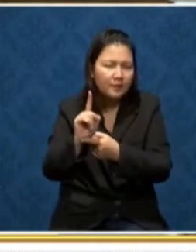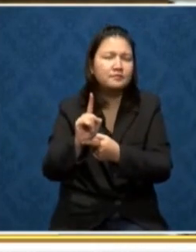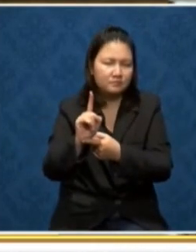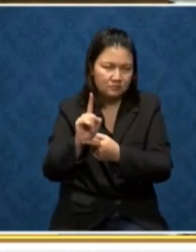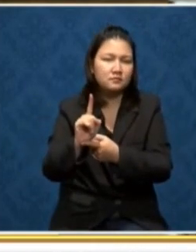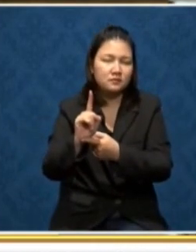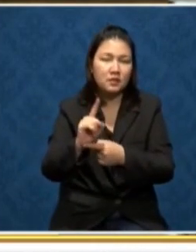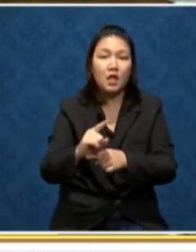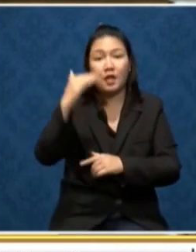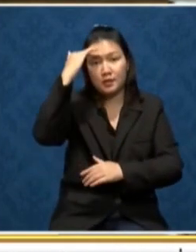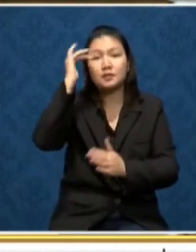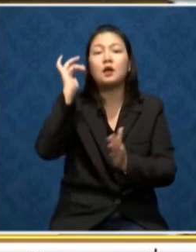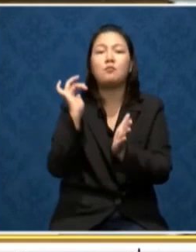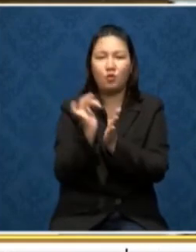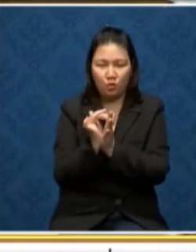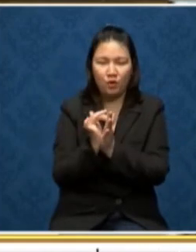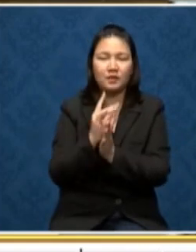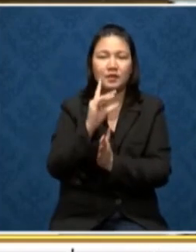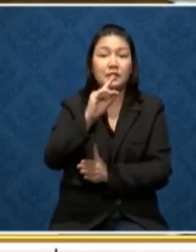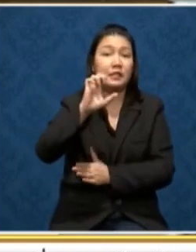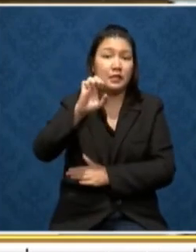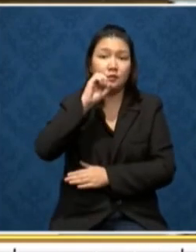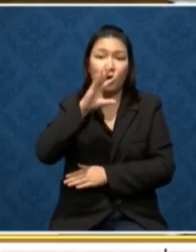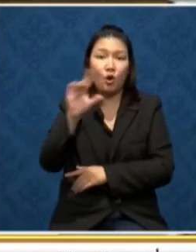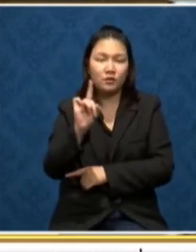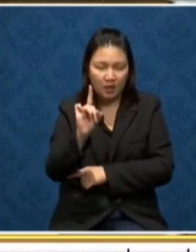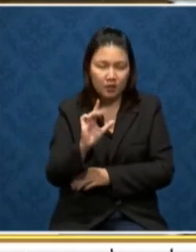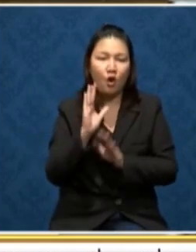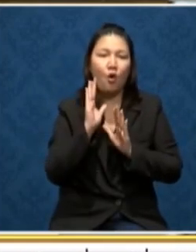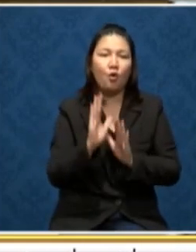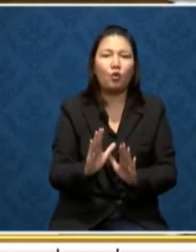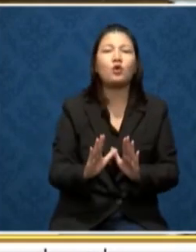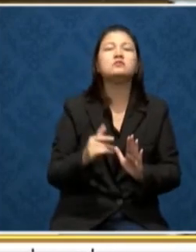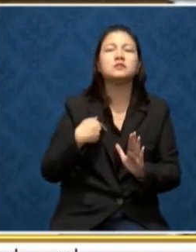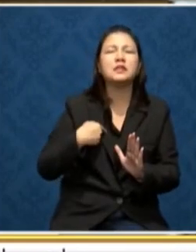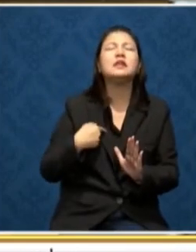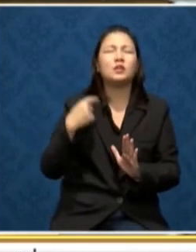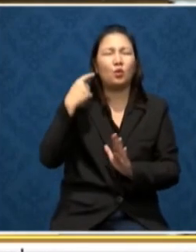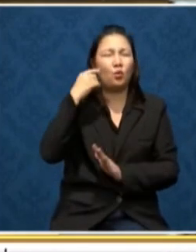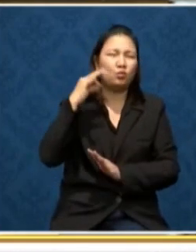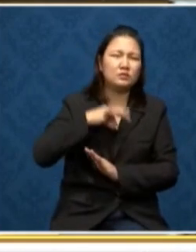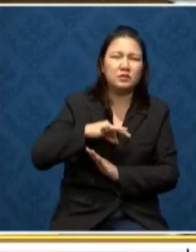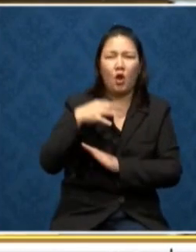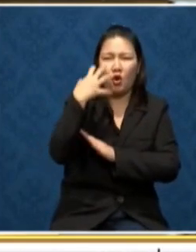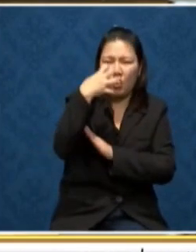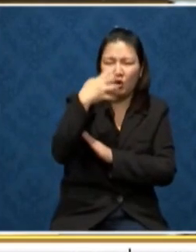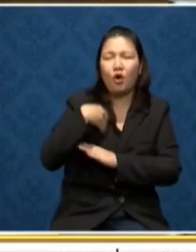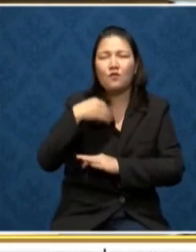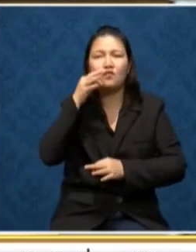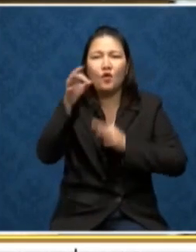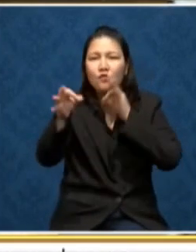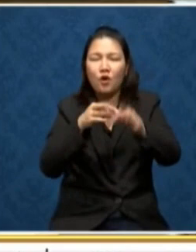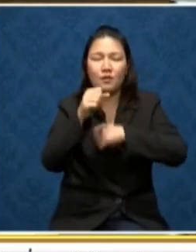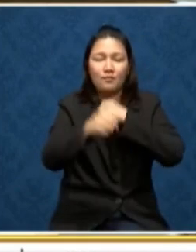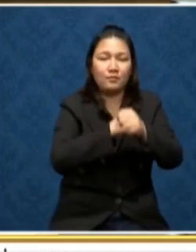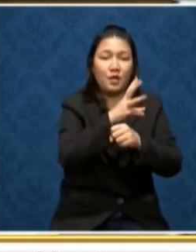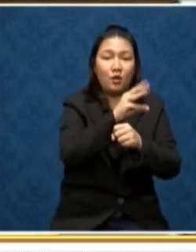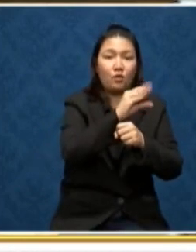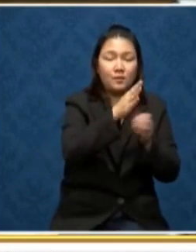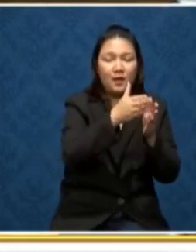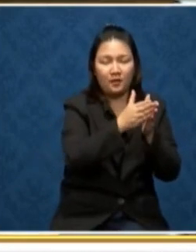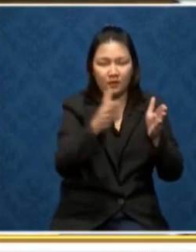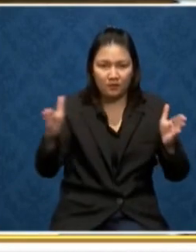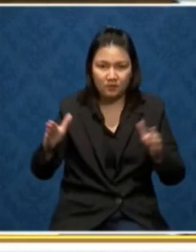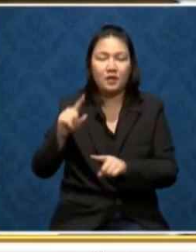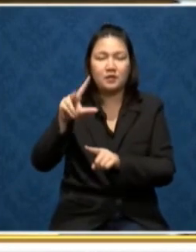างตำรวจไเบอรได้แ่งงานสติติ การหอกรวงที่ผู้เสีหายแ้งความออนไน์ตั้งแต่หนึมีนาคม 2565 ถึง